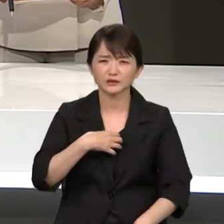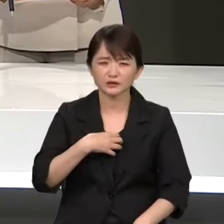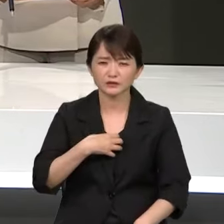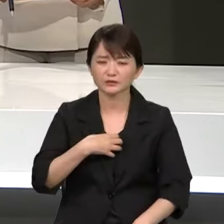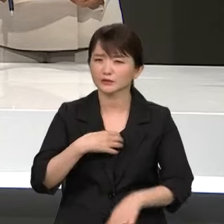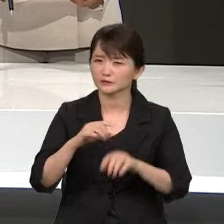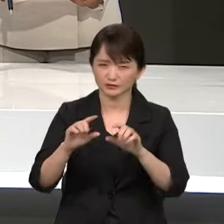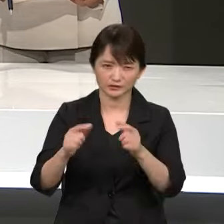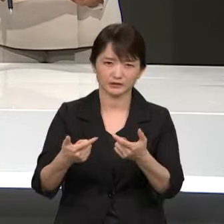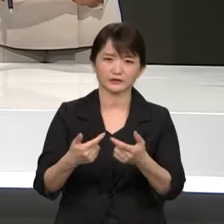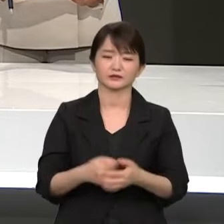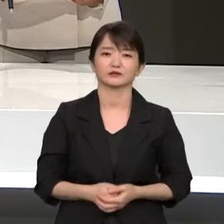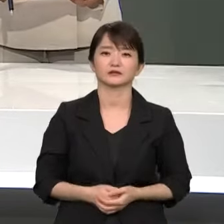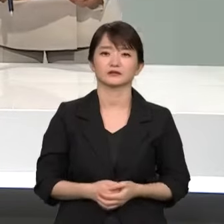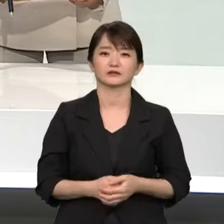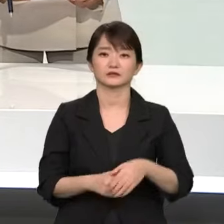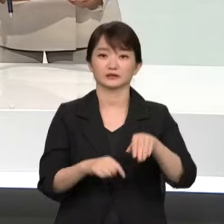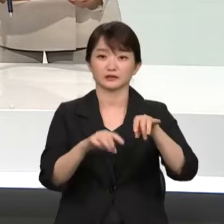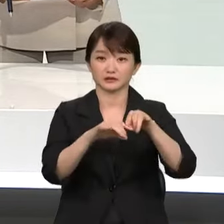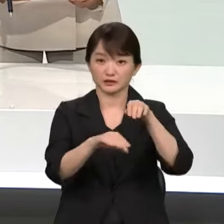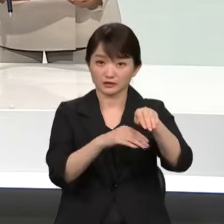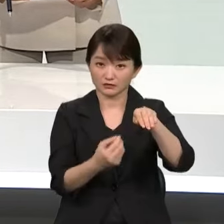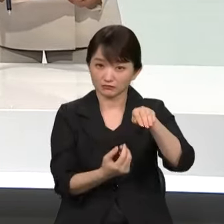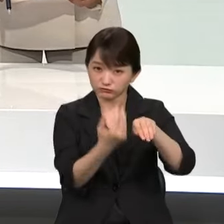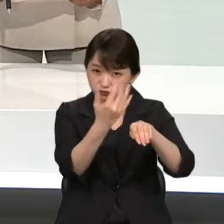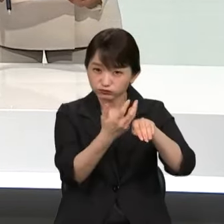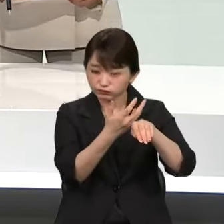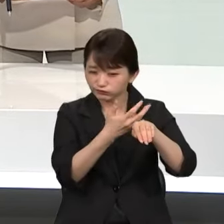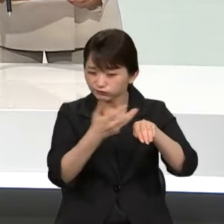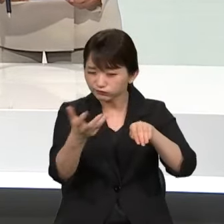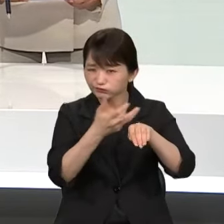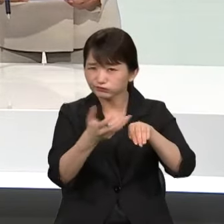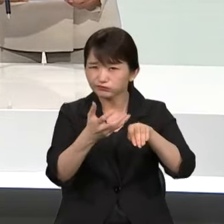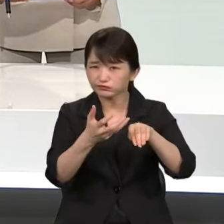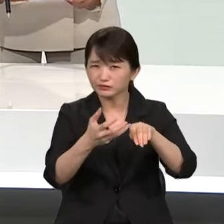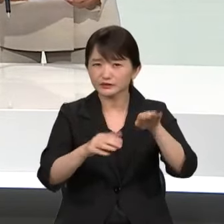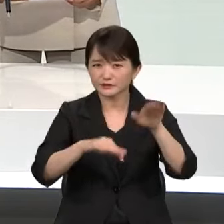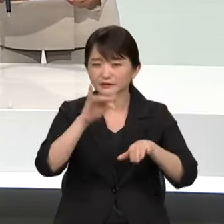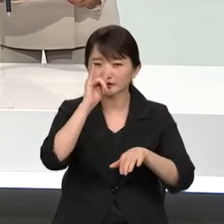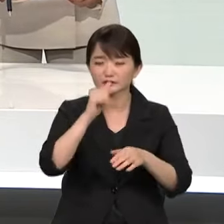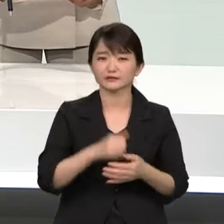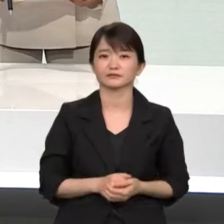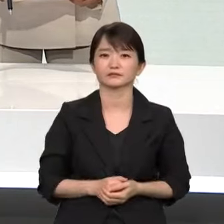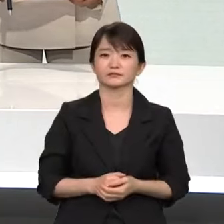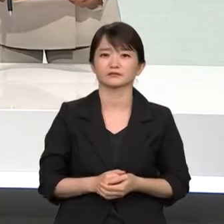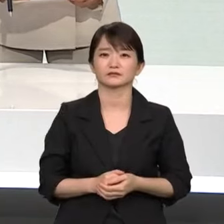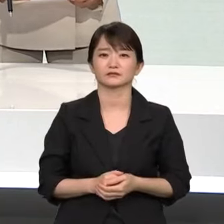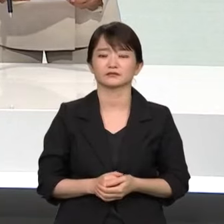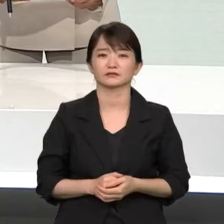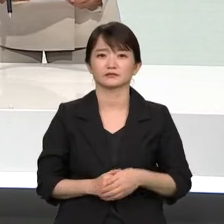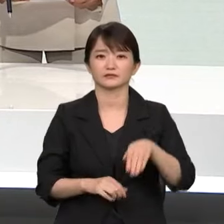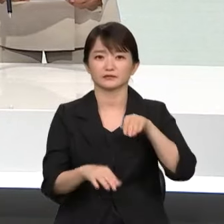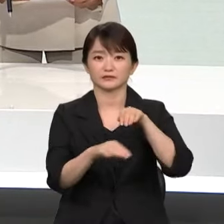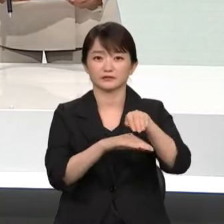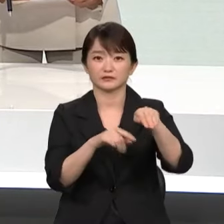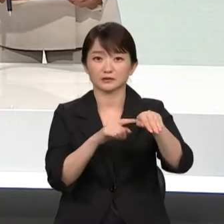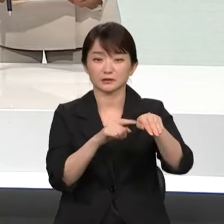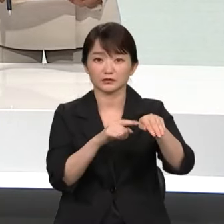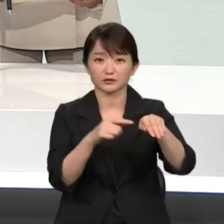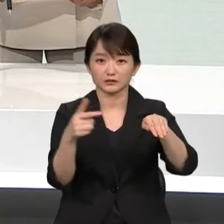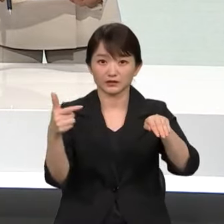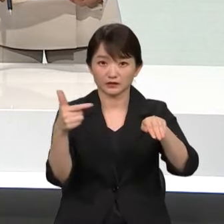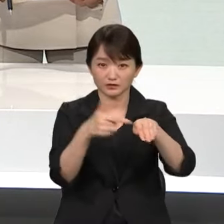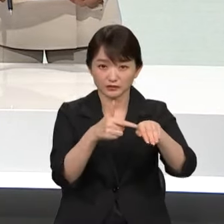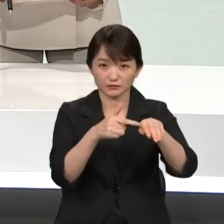때문은 아닙니다 다만 불이 났을 때 번지는 속도 차이가 있습니다 완충 차량에 난 불이 옆차로